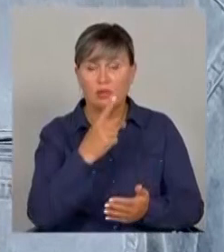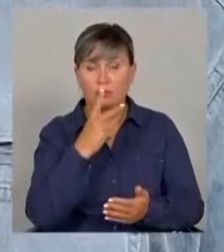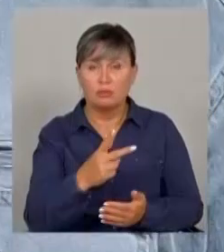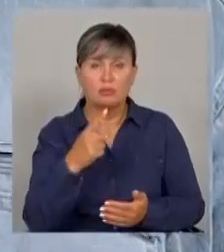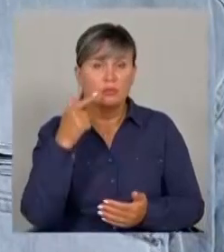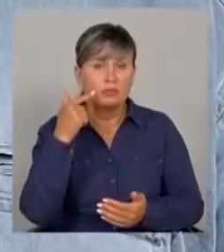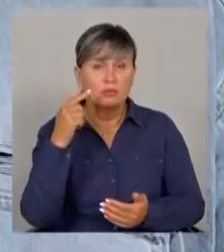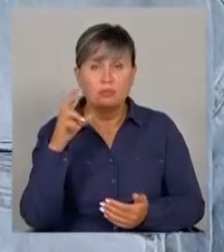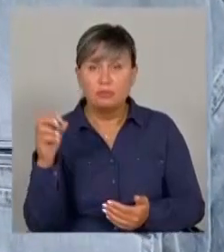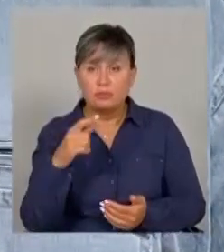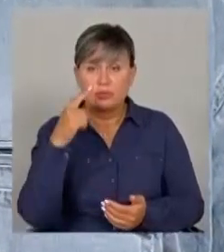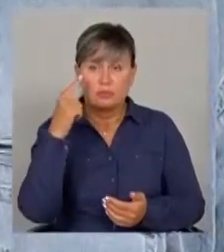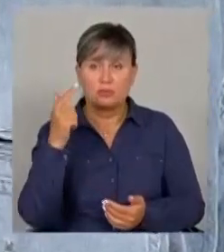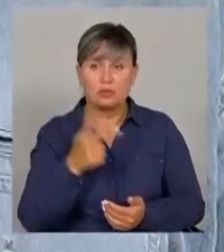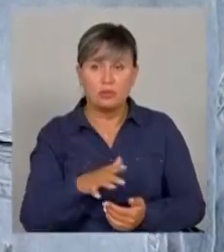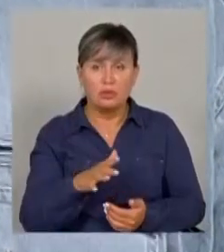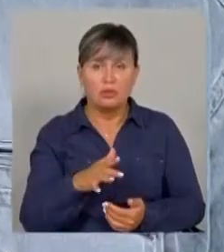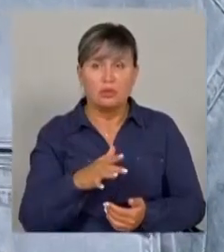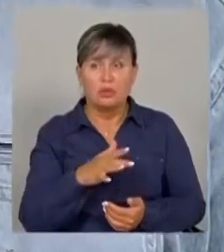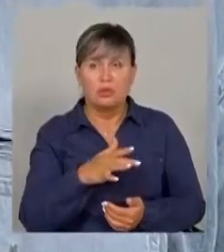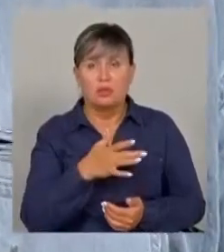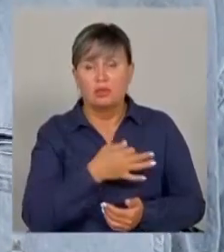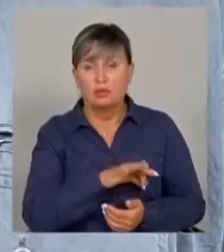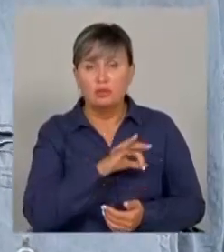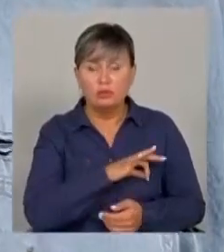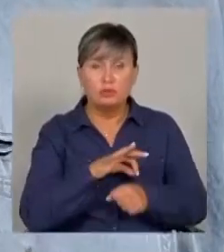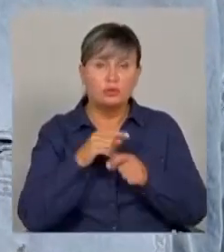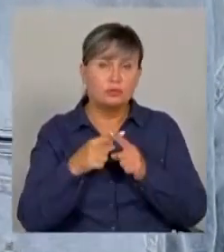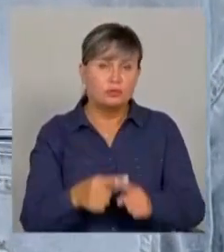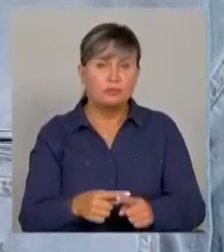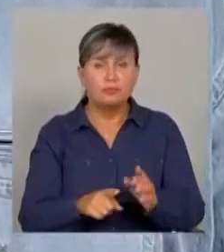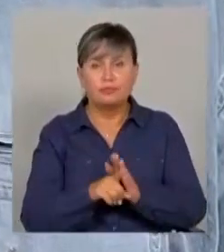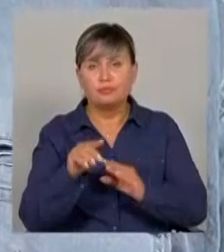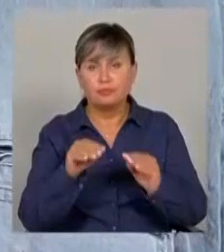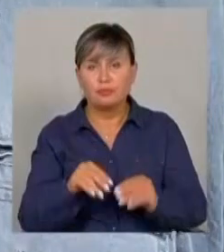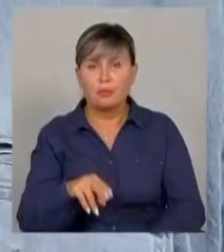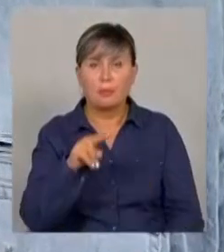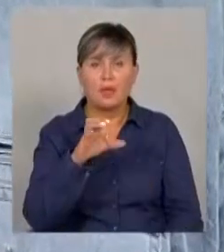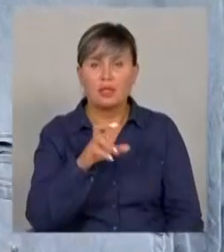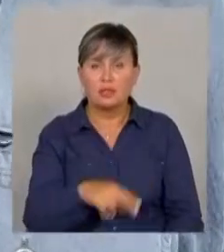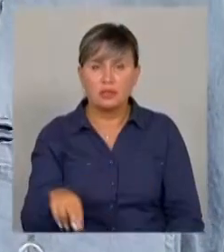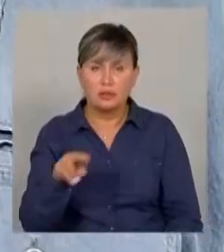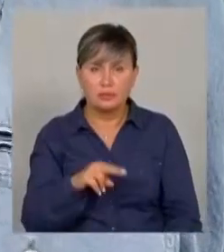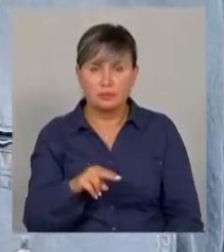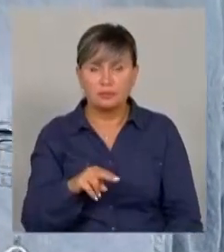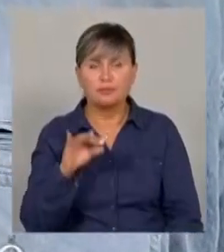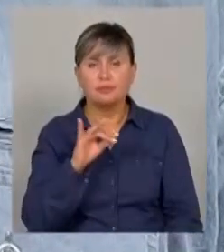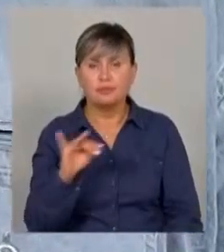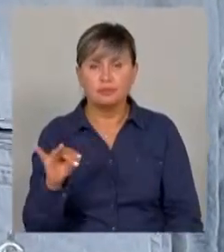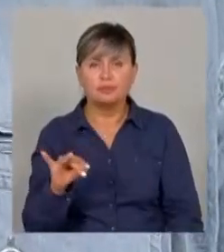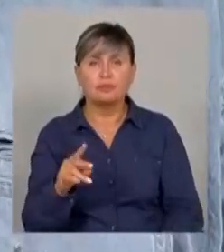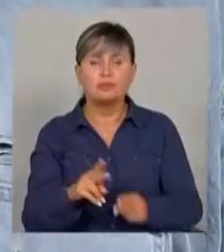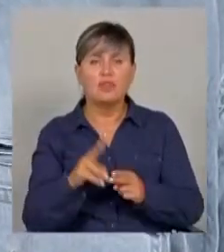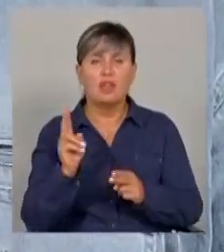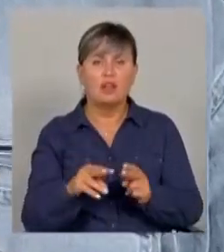юридическое сопровождение данного проекта на всех его этапах, начиная с составления проекта сметной документации и